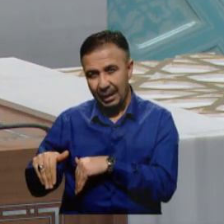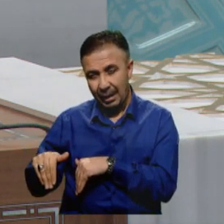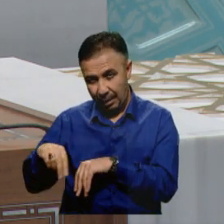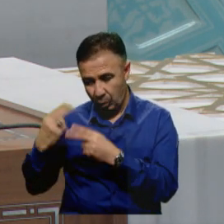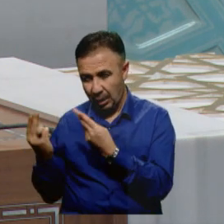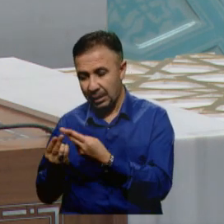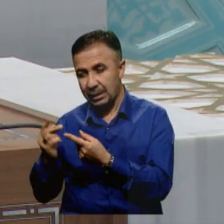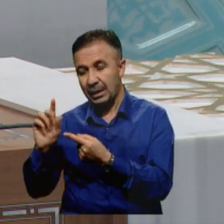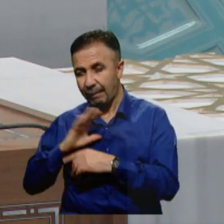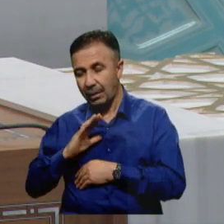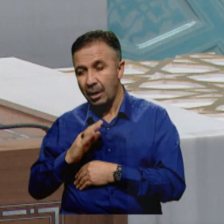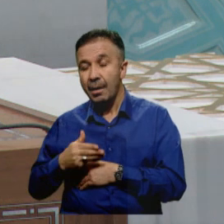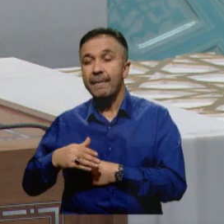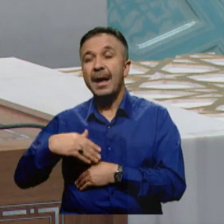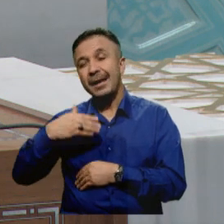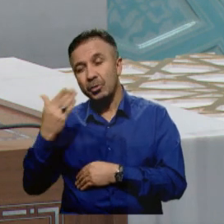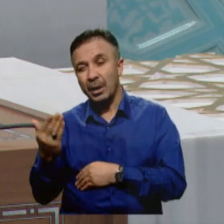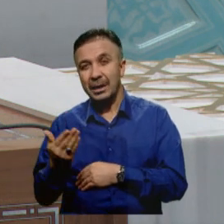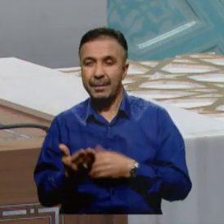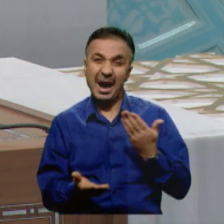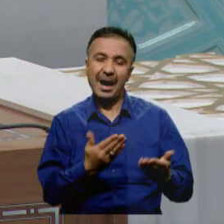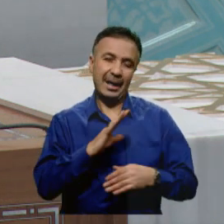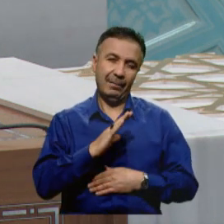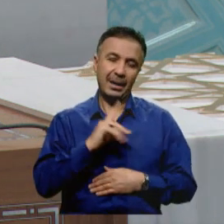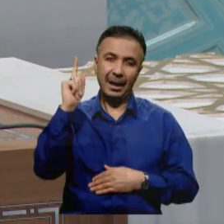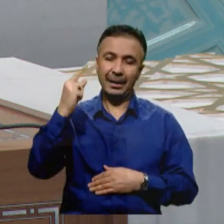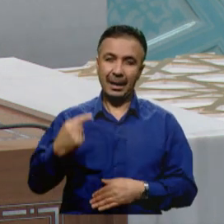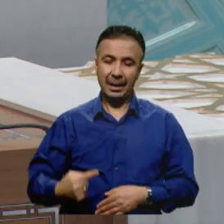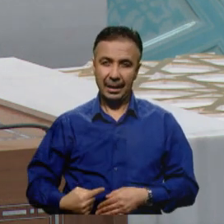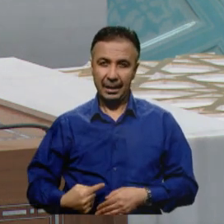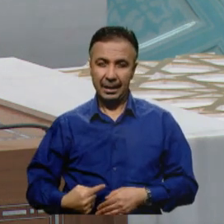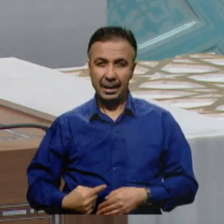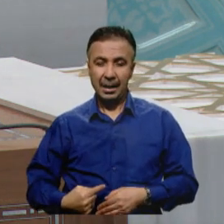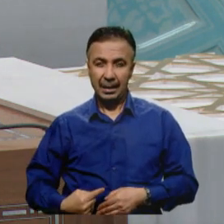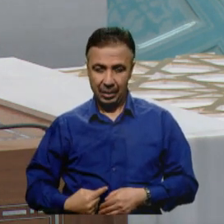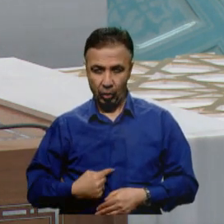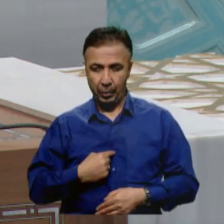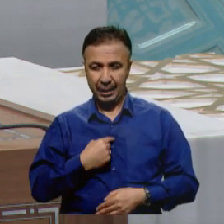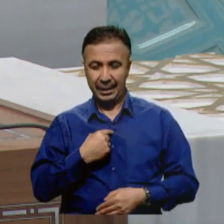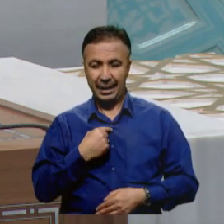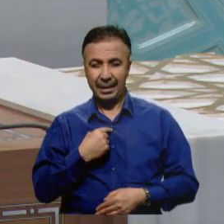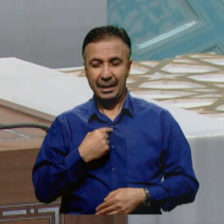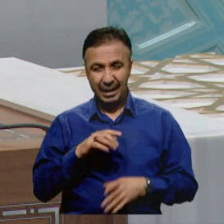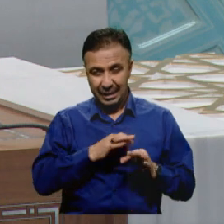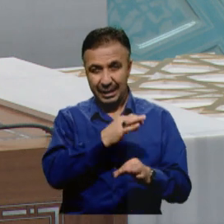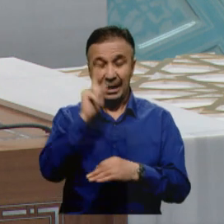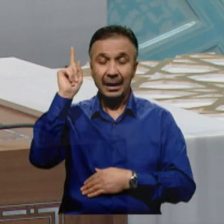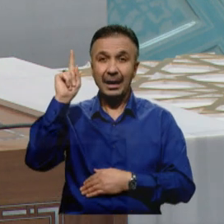var. İşte Allah'a çıkmayı ümit eden, inanan insanlar Allah'ın huzuruna temiz